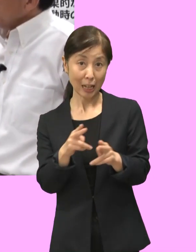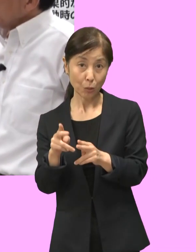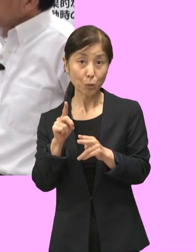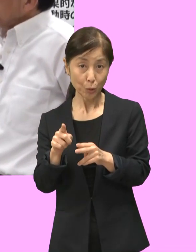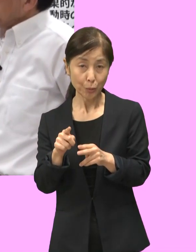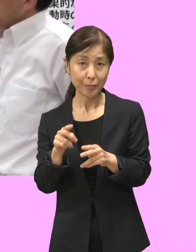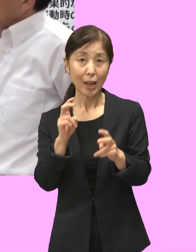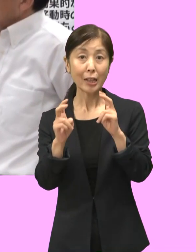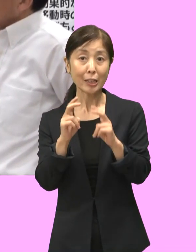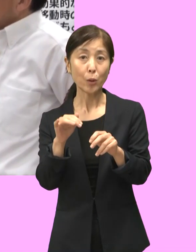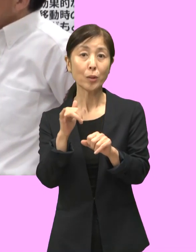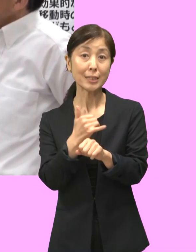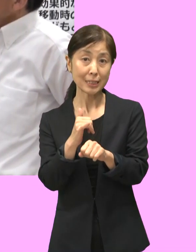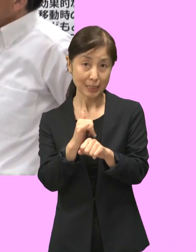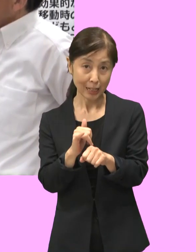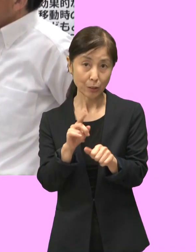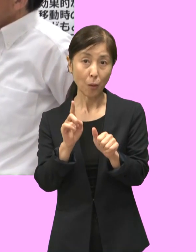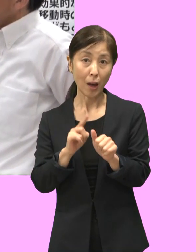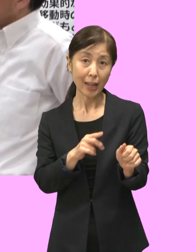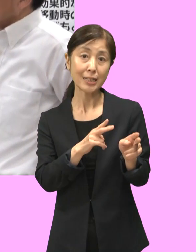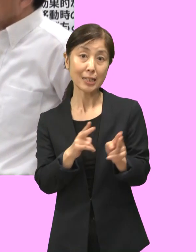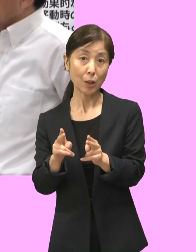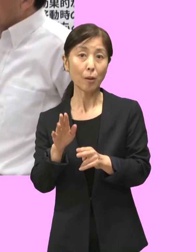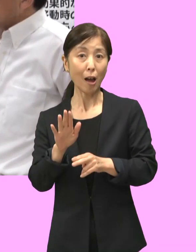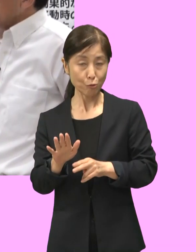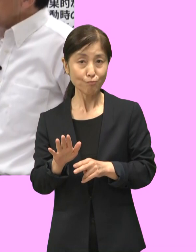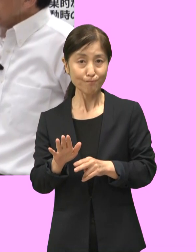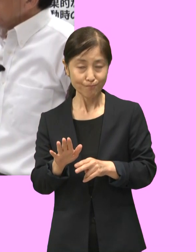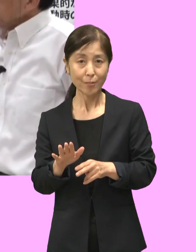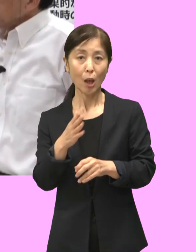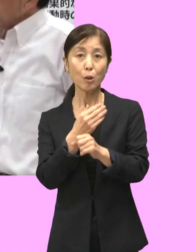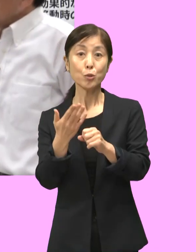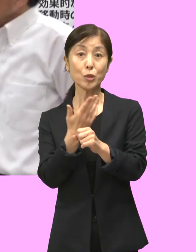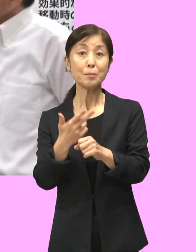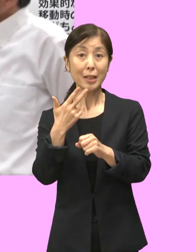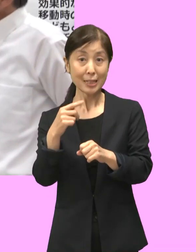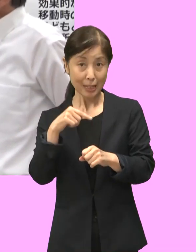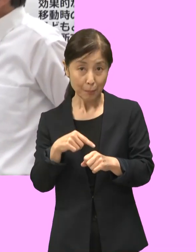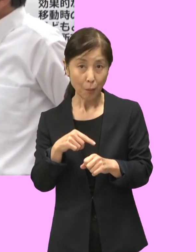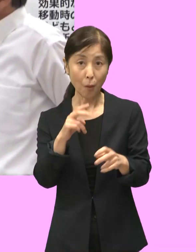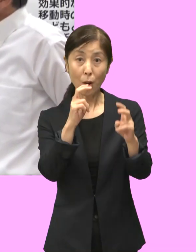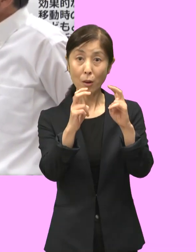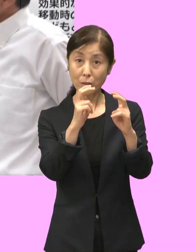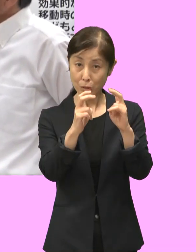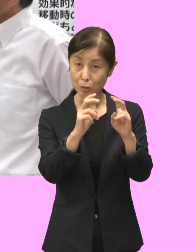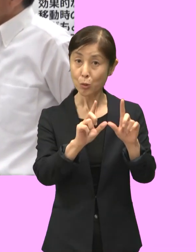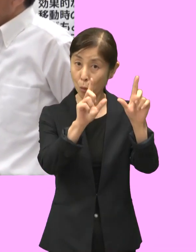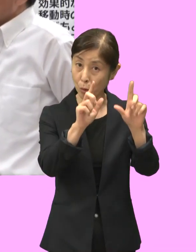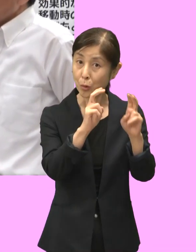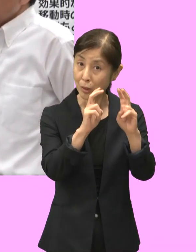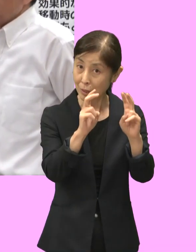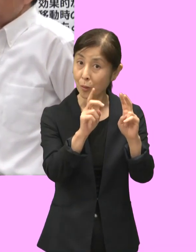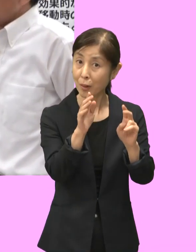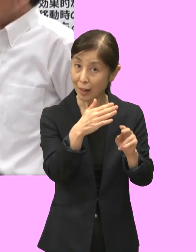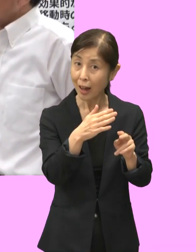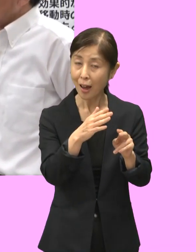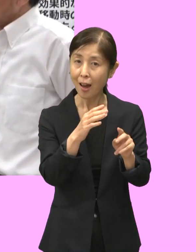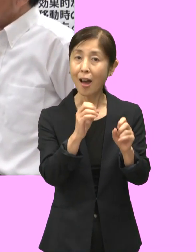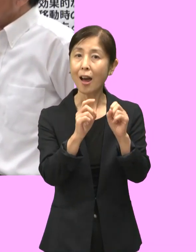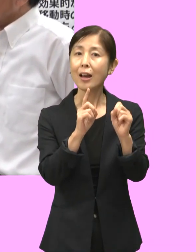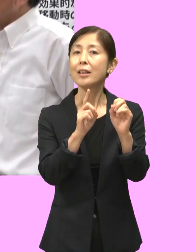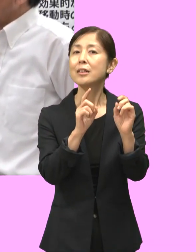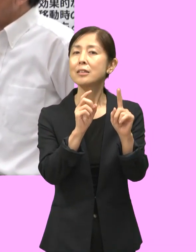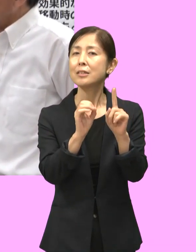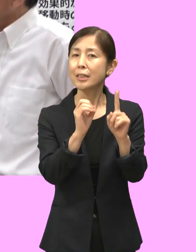度で、企業人材の派遣制度というのがあります。で福島市でも首都圏企業からデジタル人